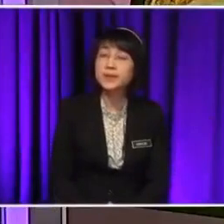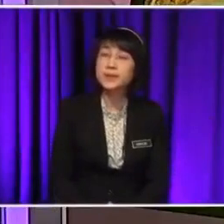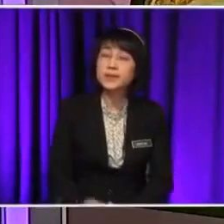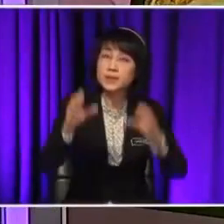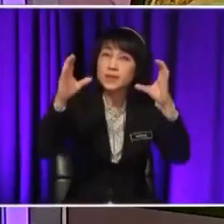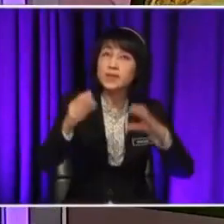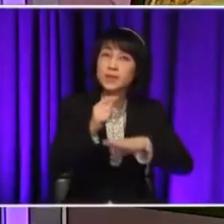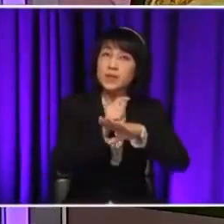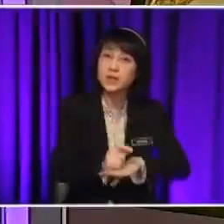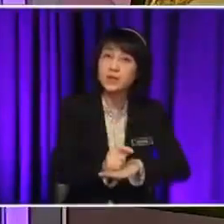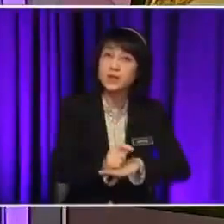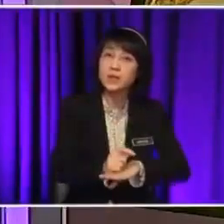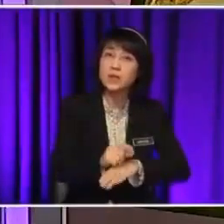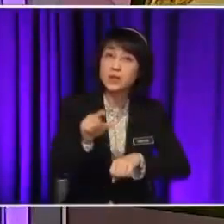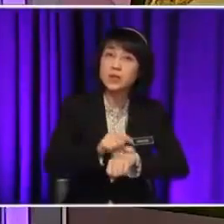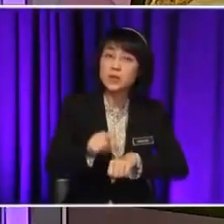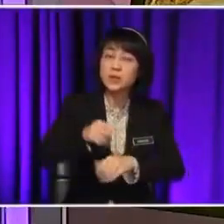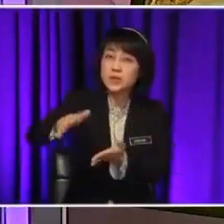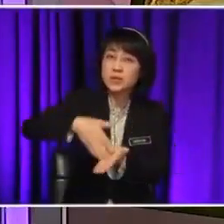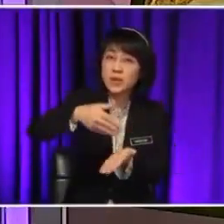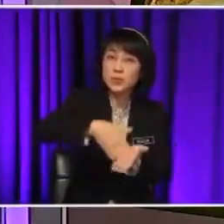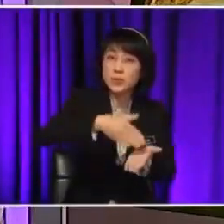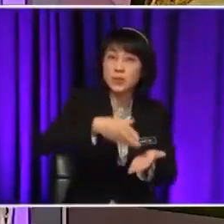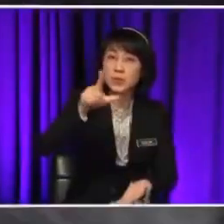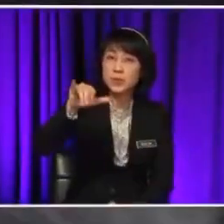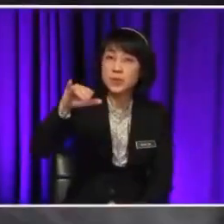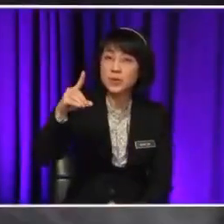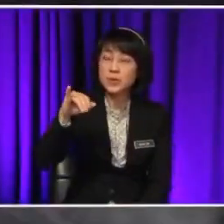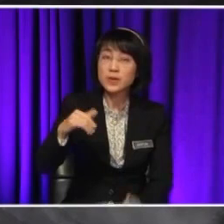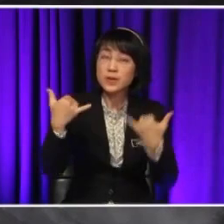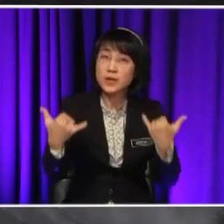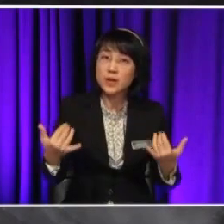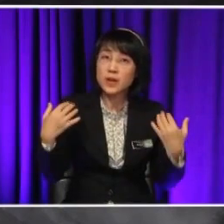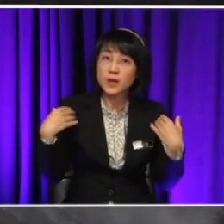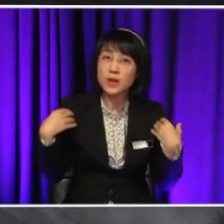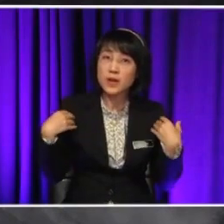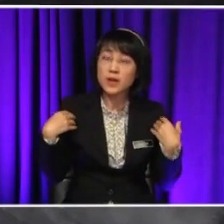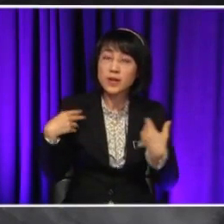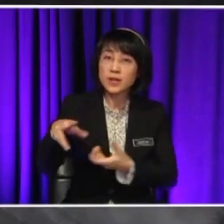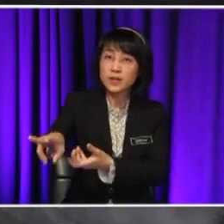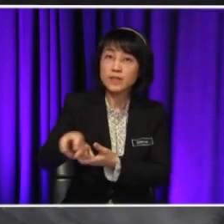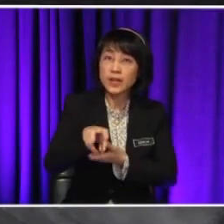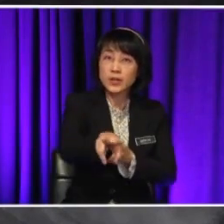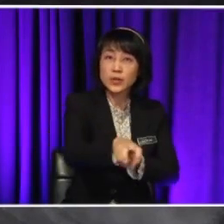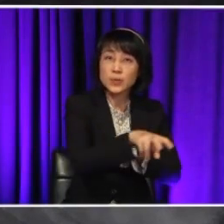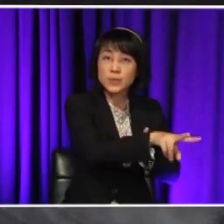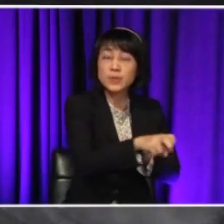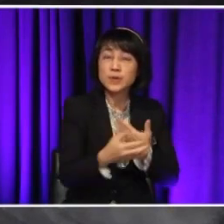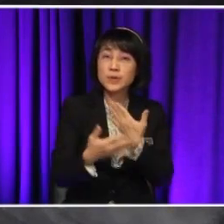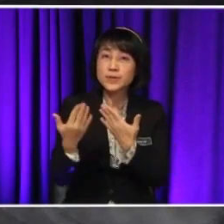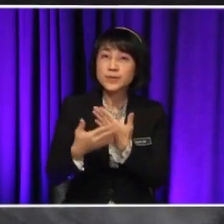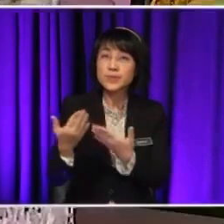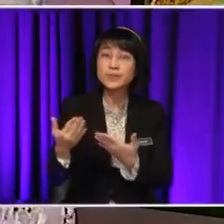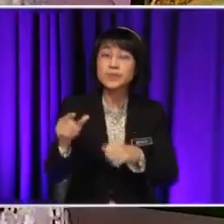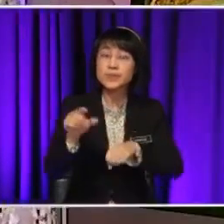zaman dahulu kita pakai penyapu lidi. Okey, pada zaman sekarang dah ada pembersih vacuum. Lebih mudah nak